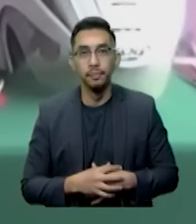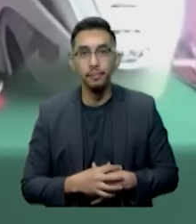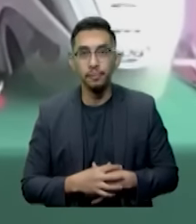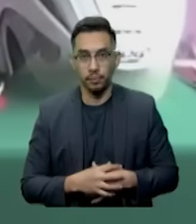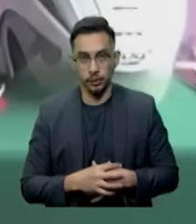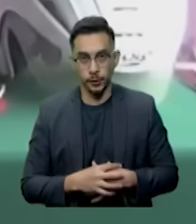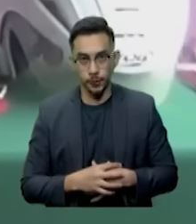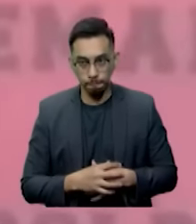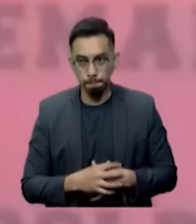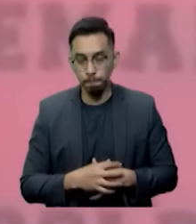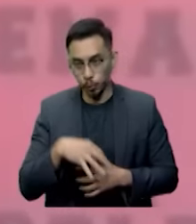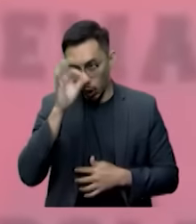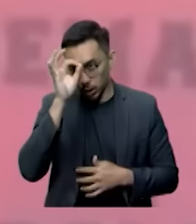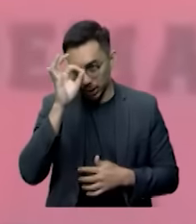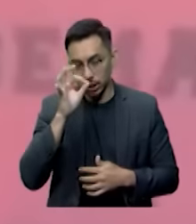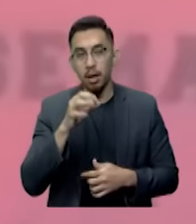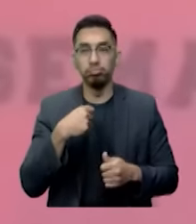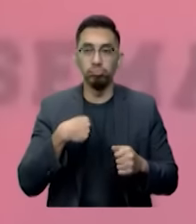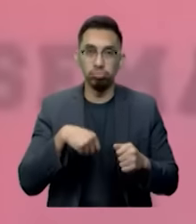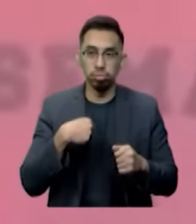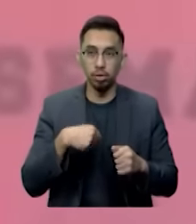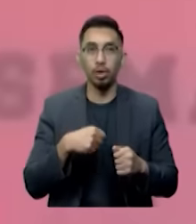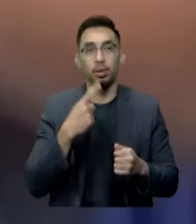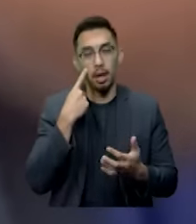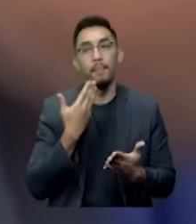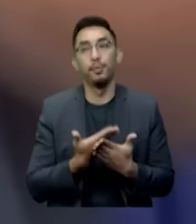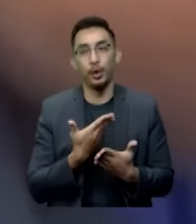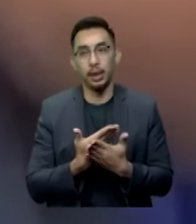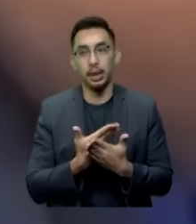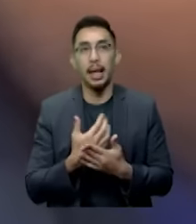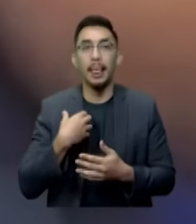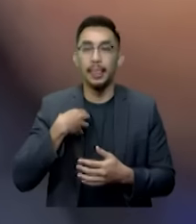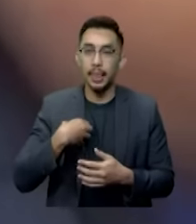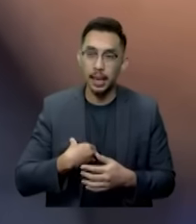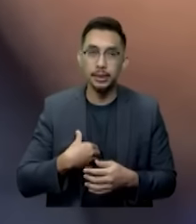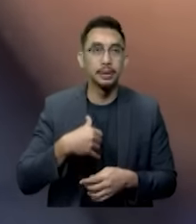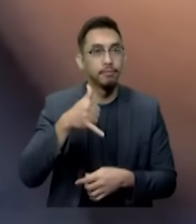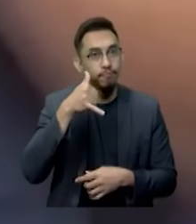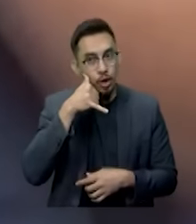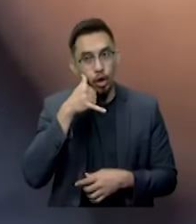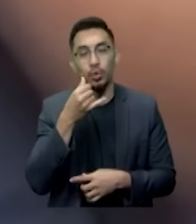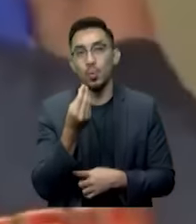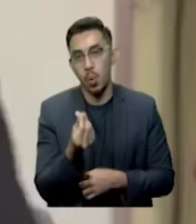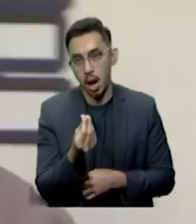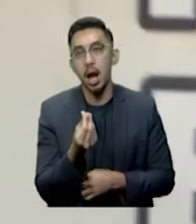polisi menyita sepeda motor dan barang milik korban yakni sebuah tas, satu ponsel, dan sejumlah uang tunai.